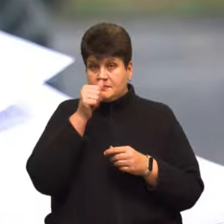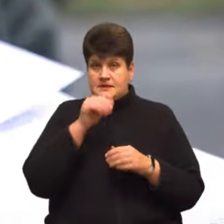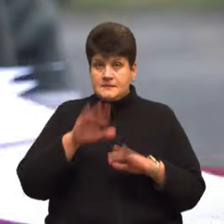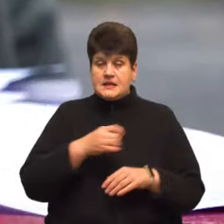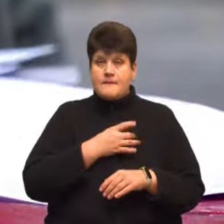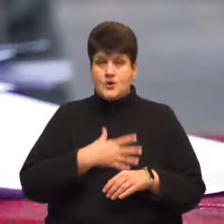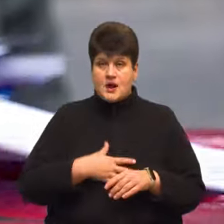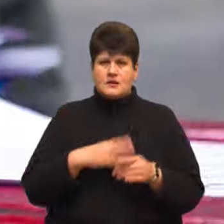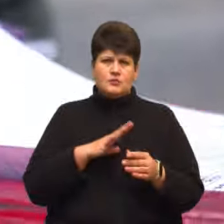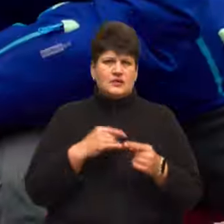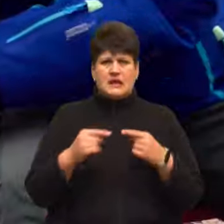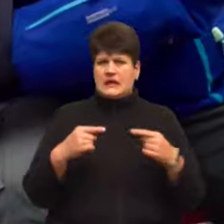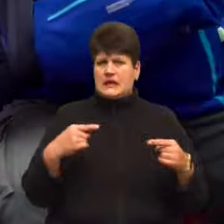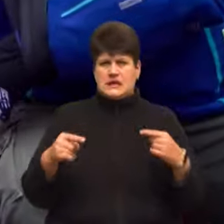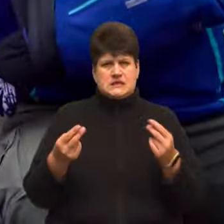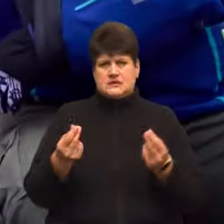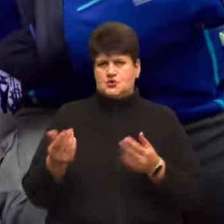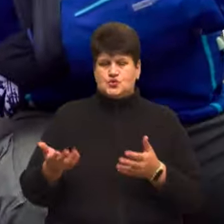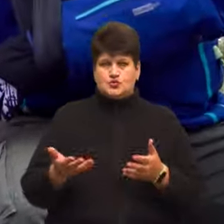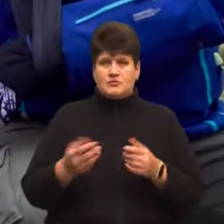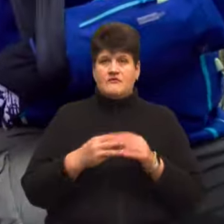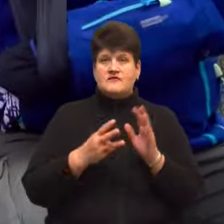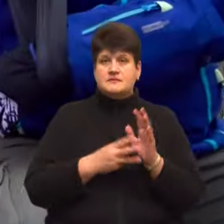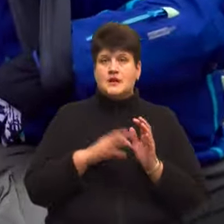приходили різні суми 18.02